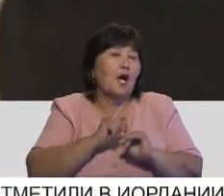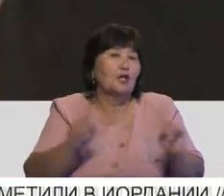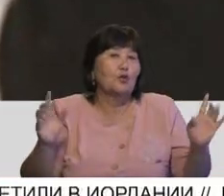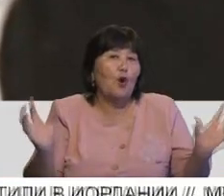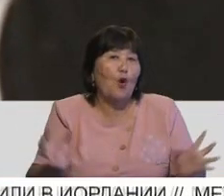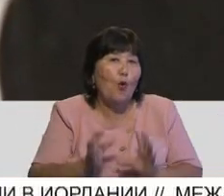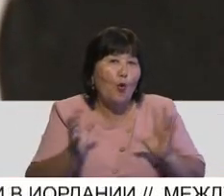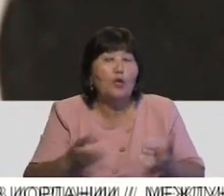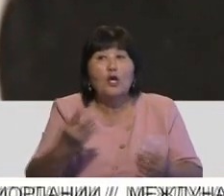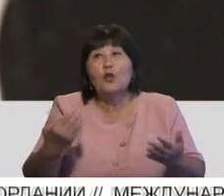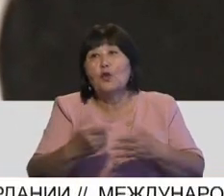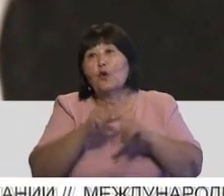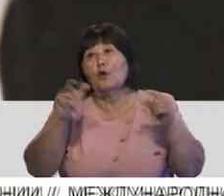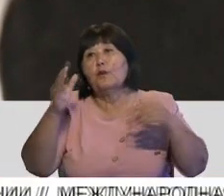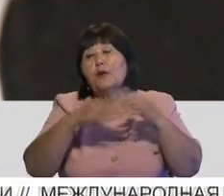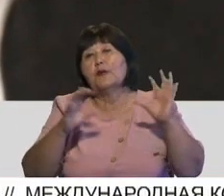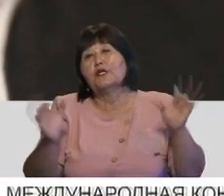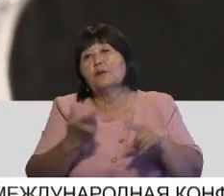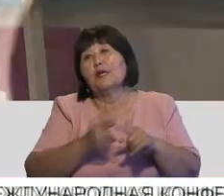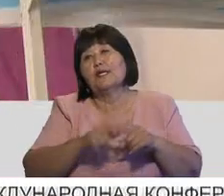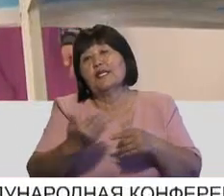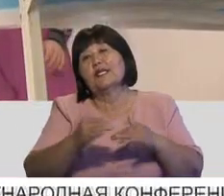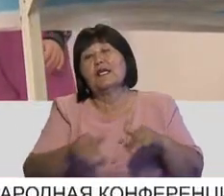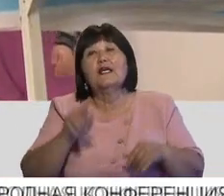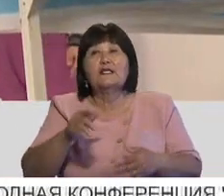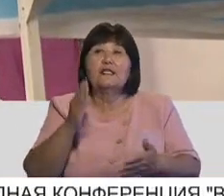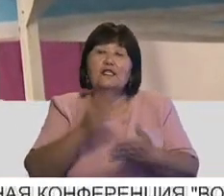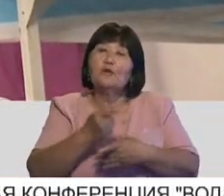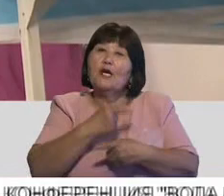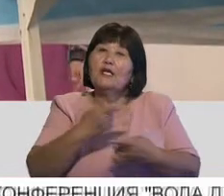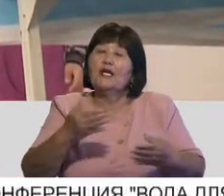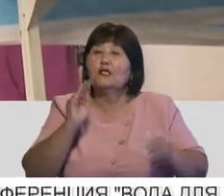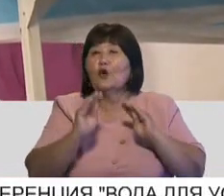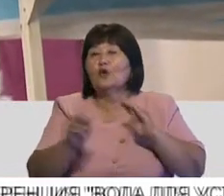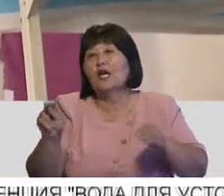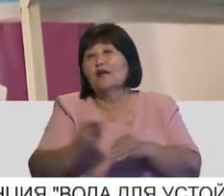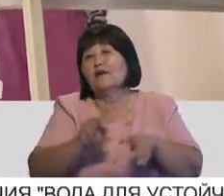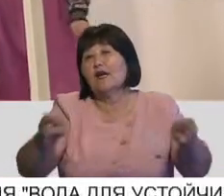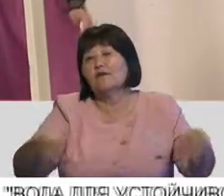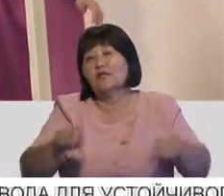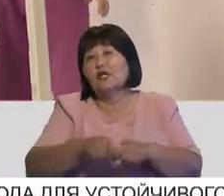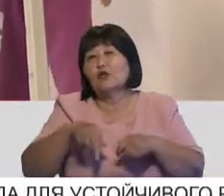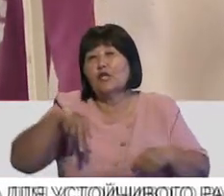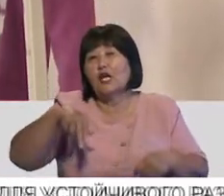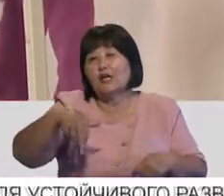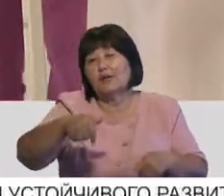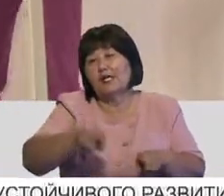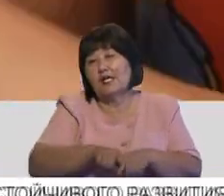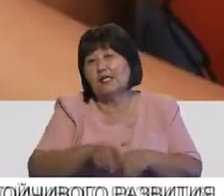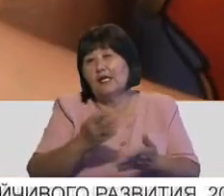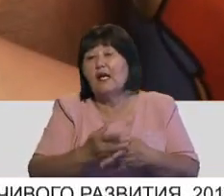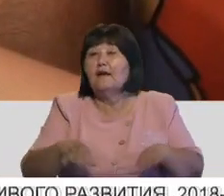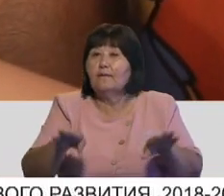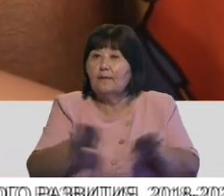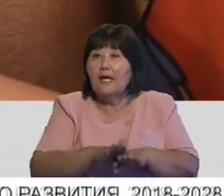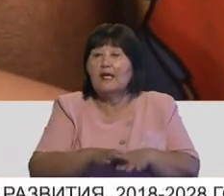ухода Новый объект построен заботой о таких детях здесь имеются различные установки для восстановления нарушения опорно-двигательного аппарата а